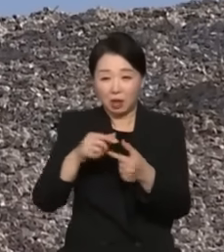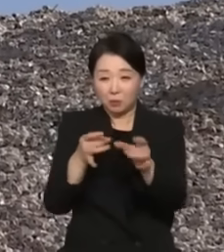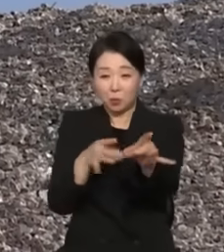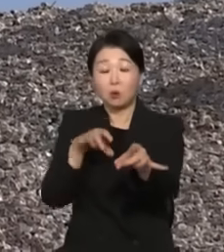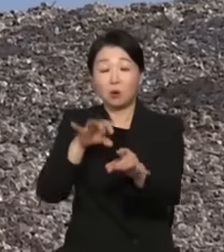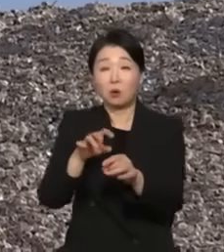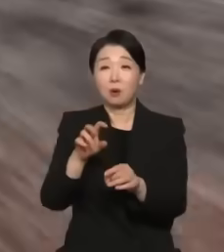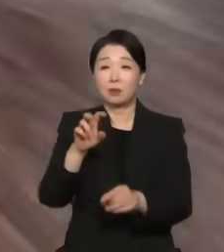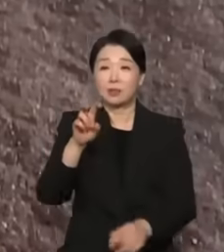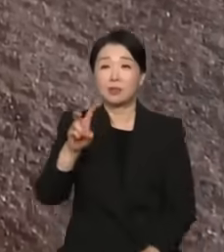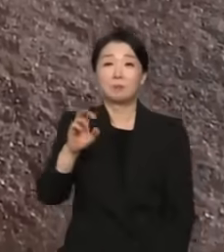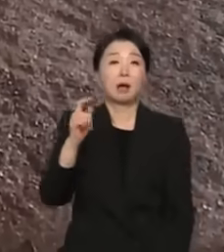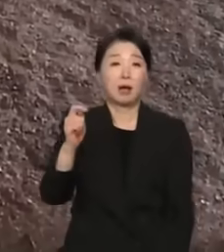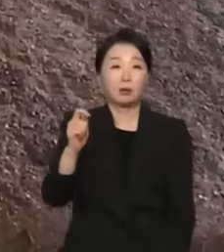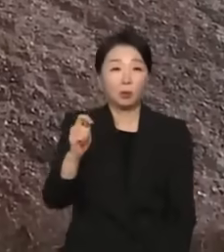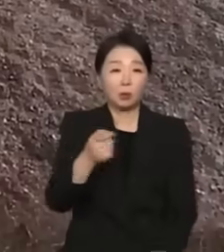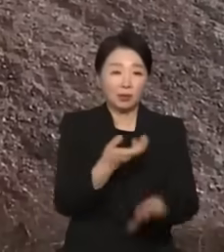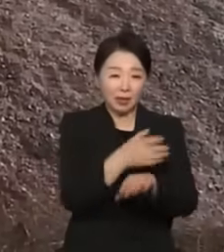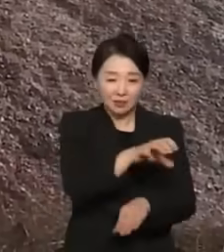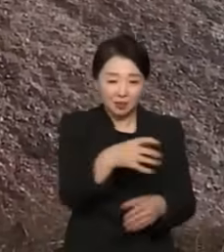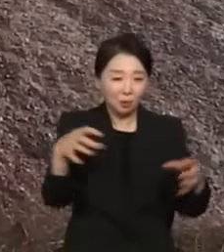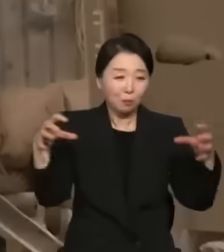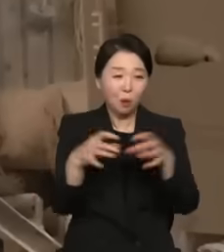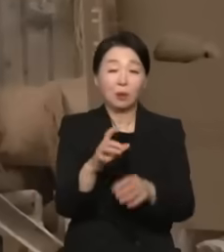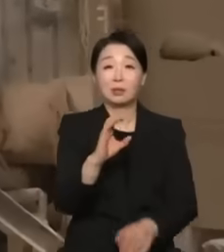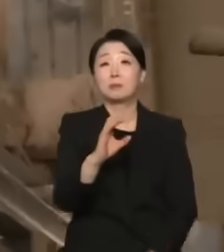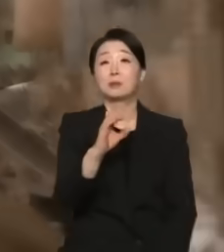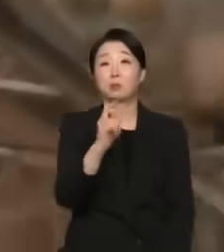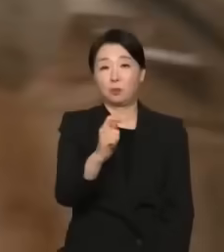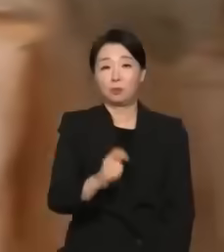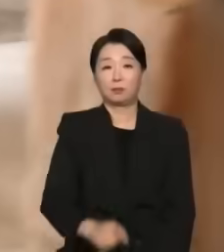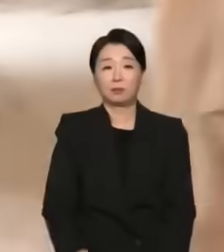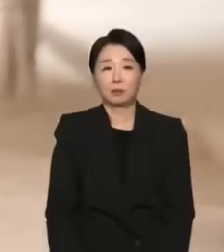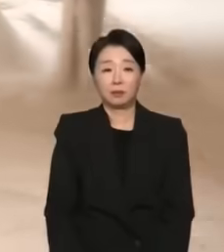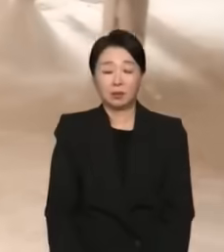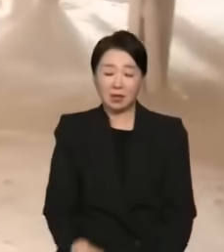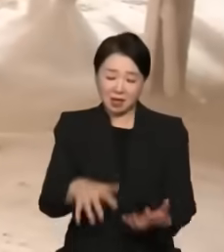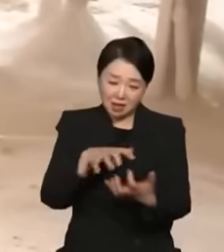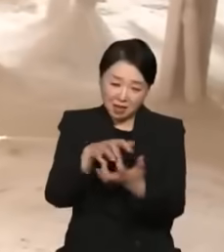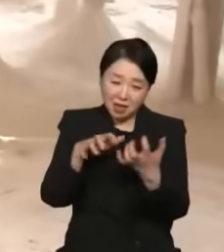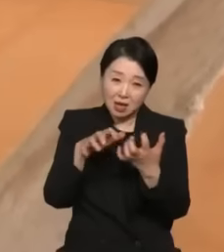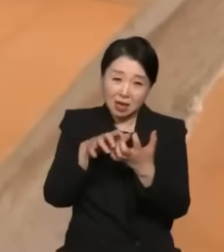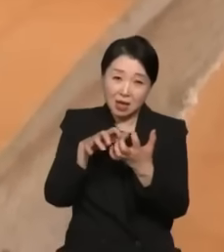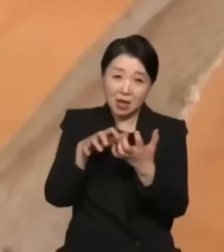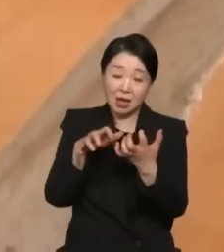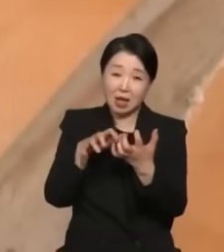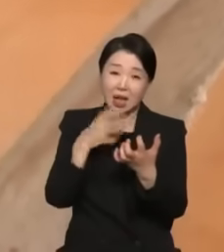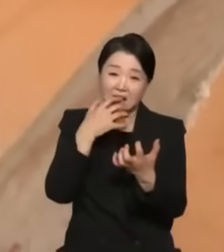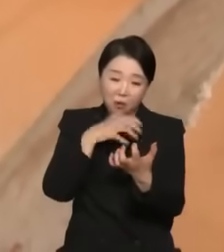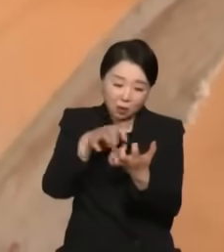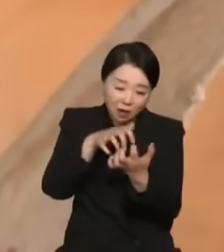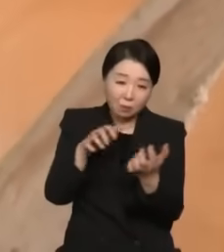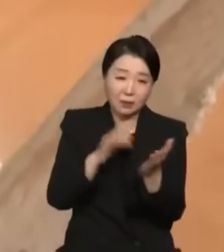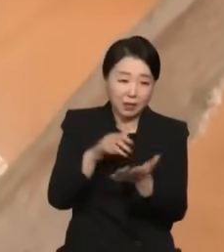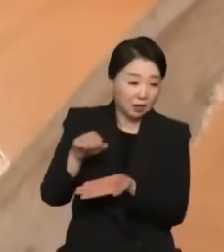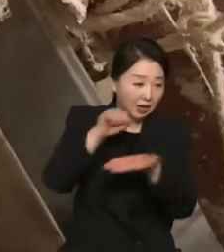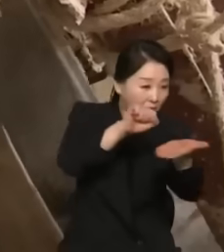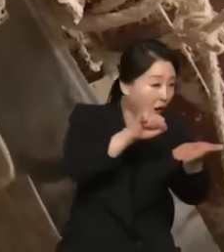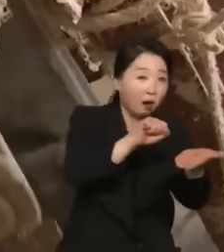지역까지 합치면 30만 톤 가까이 나오고 있습니다. 갈아서 석회가루를 만들기는 했는데 가져갈 곳이